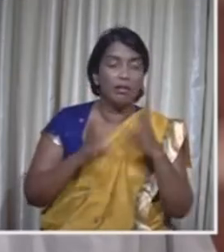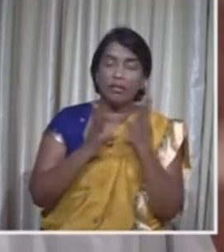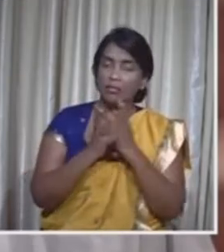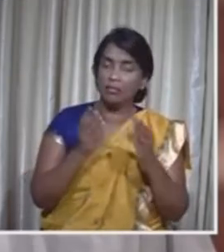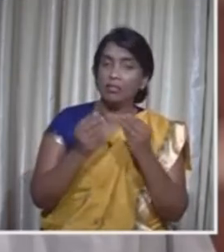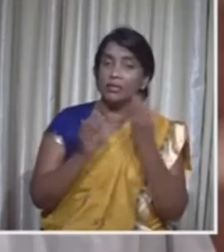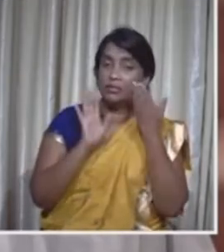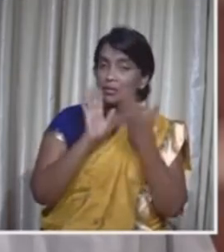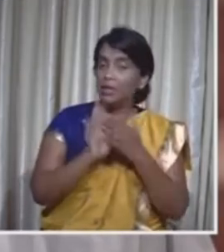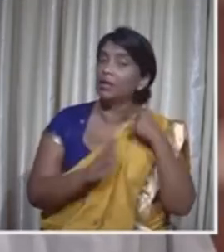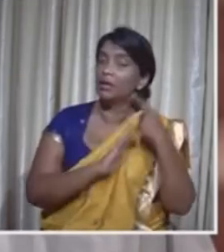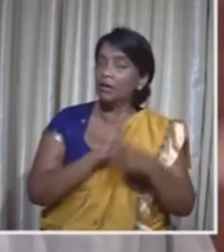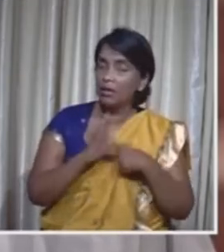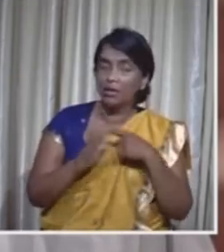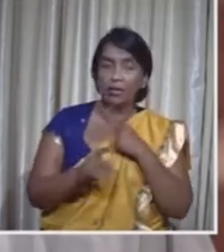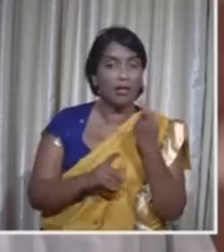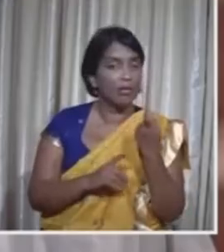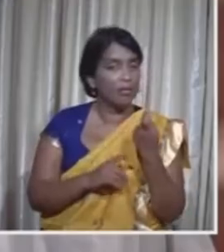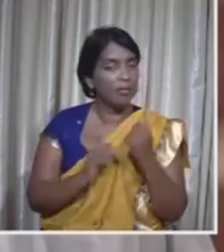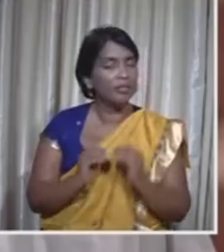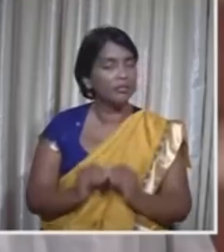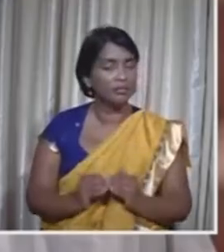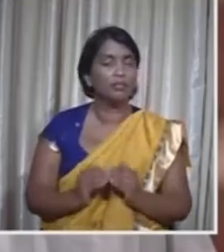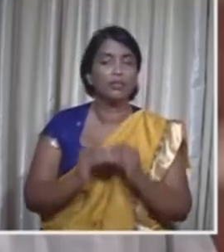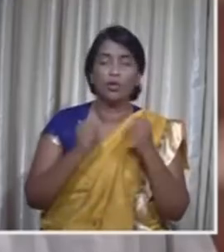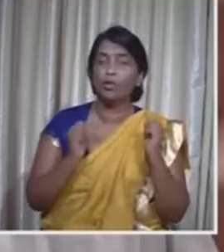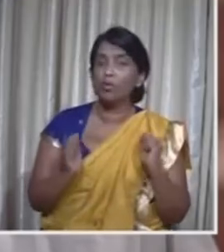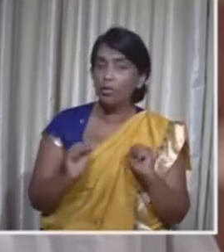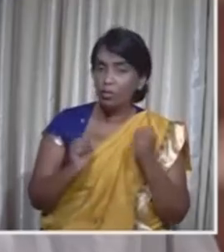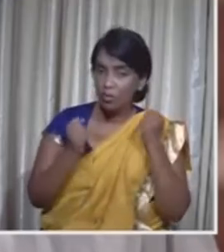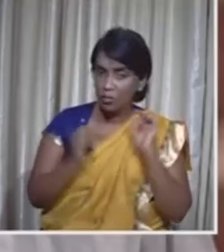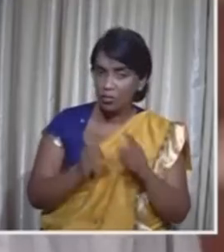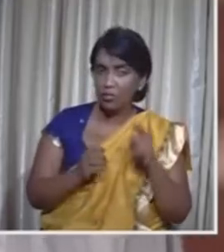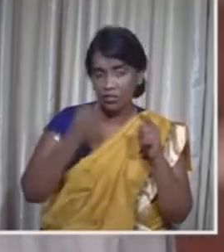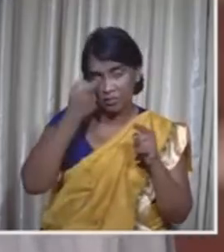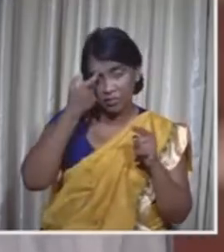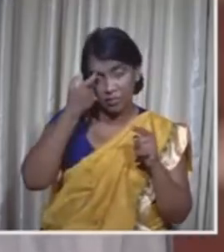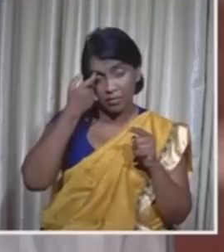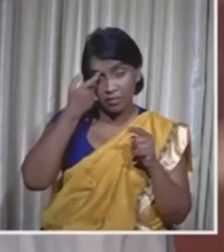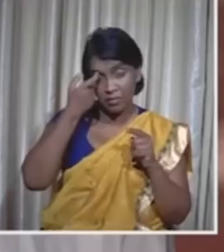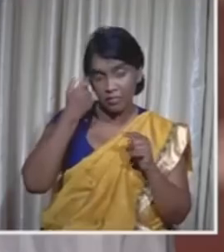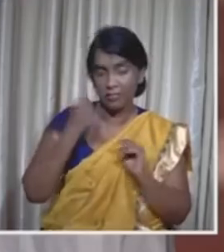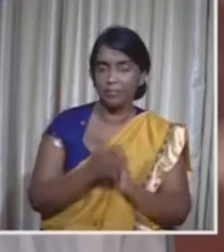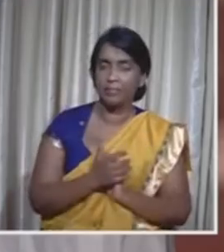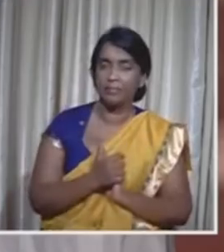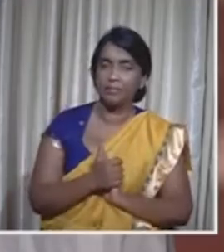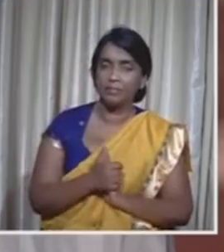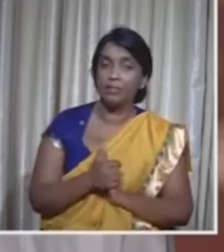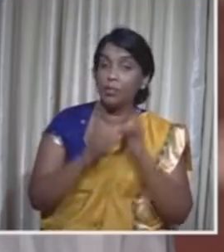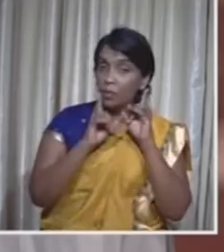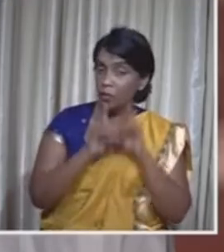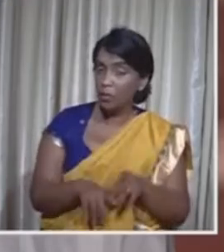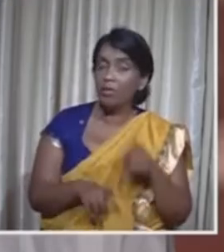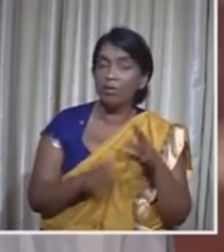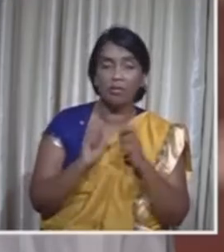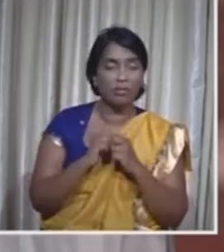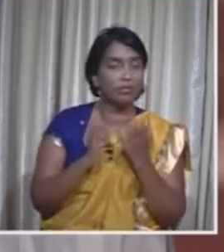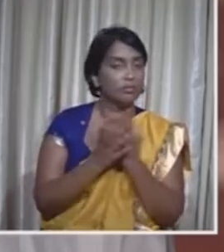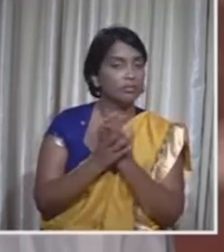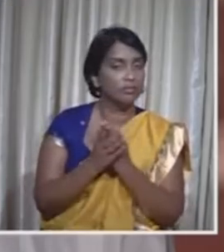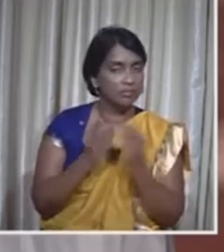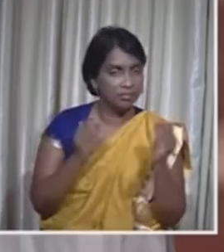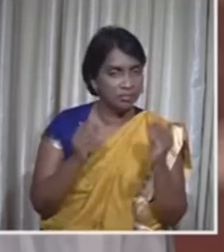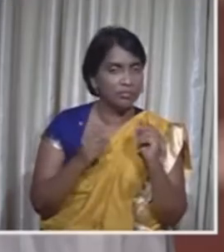வளர்க்க நீங்கள் தயாராகுங்கள். அவ்வாறு இந்த மண்ணிலே எந்த ஒரு சிங்கள தலைமகன் முன்வருகிறானோ அவன்தான் இந்த நாட்டினுடைய மகா